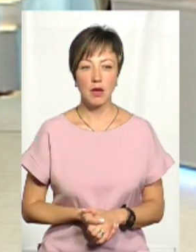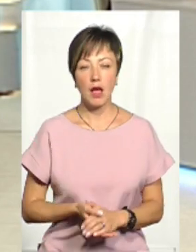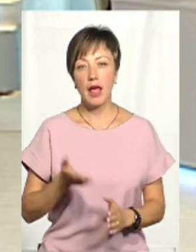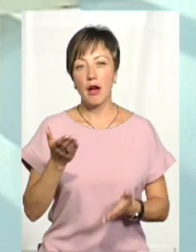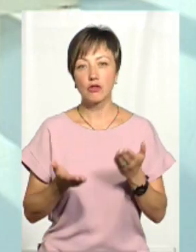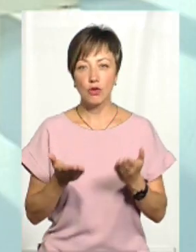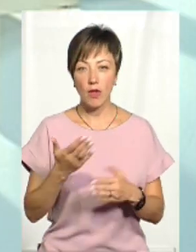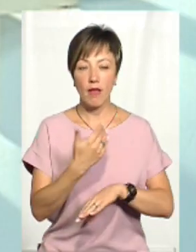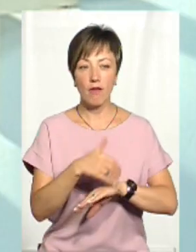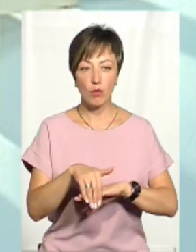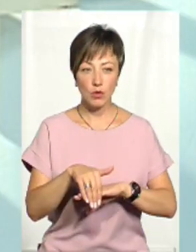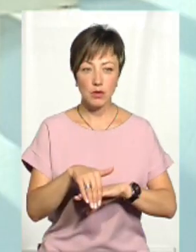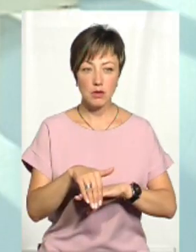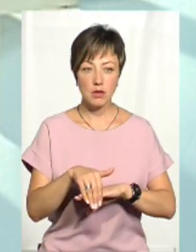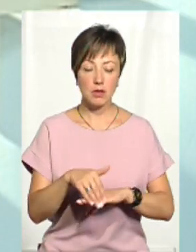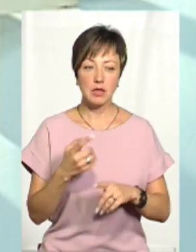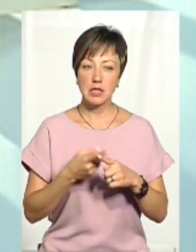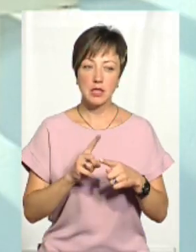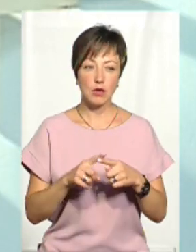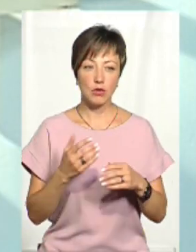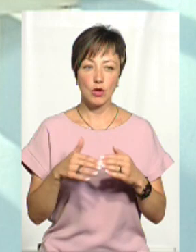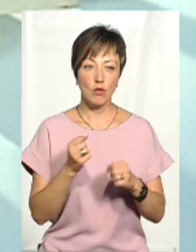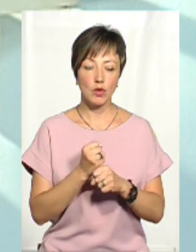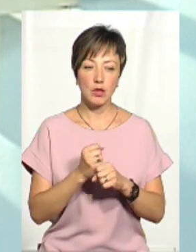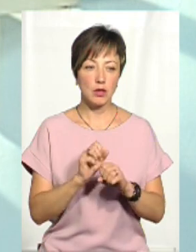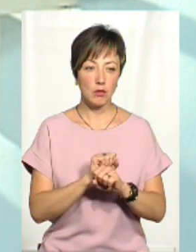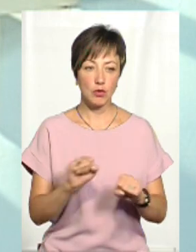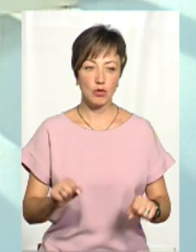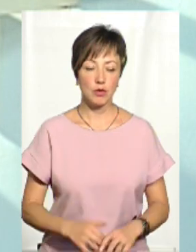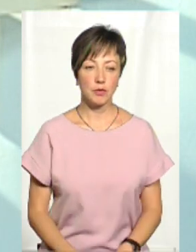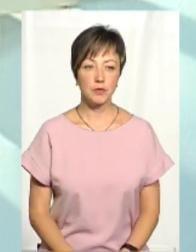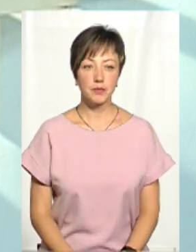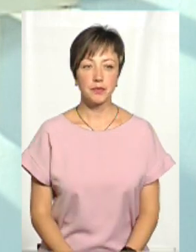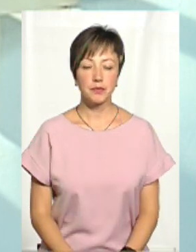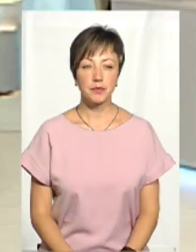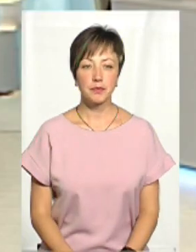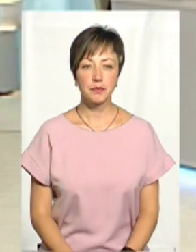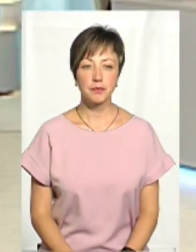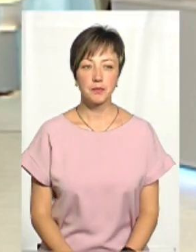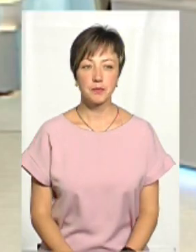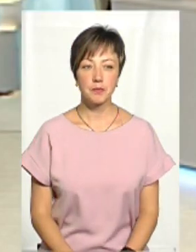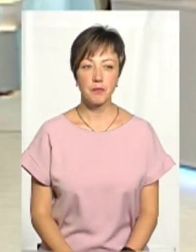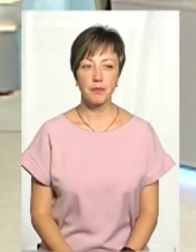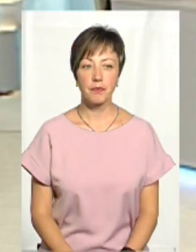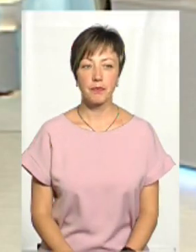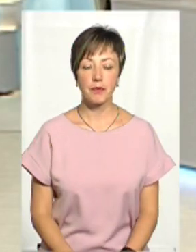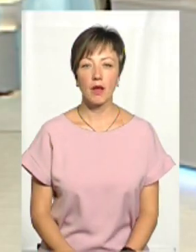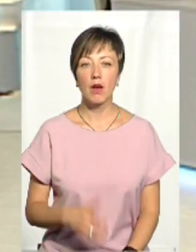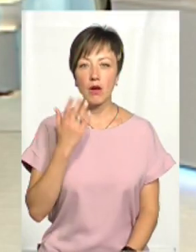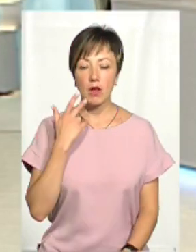обробляєте. А якщо на вулиці, цього вже робити не можна. Колись від'їжджала на зйомки